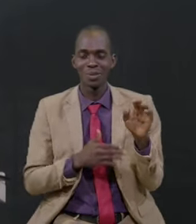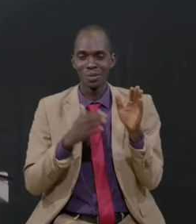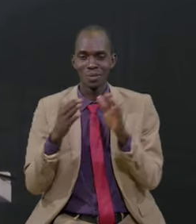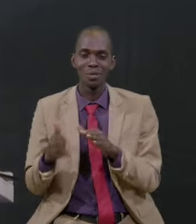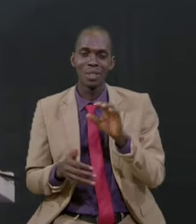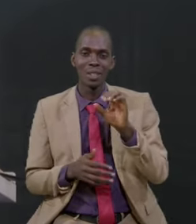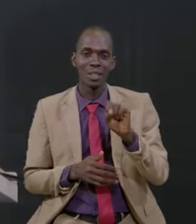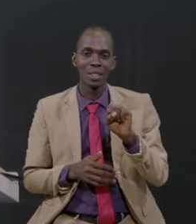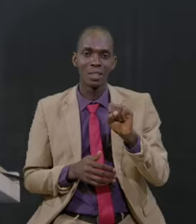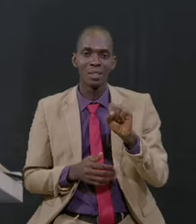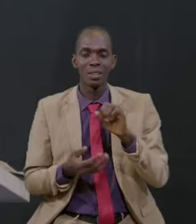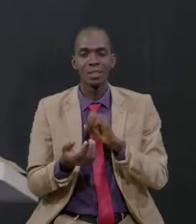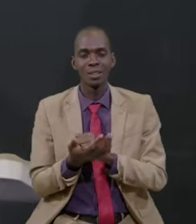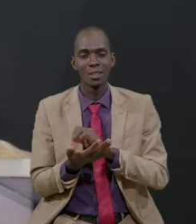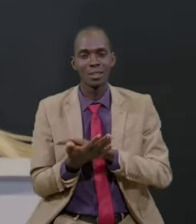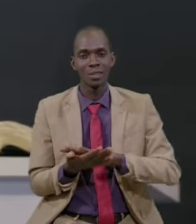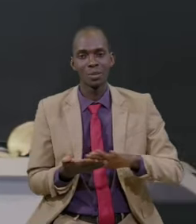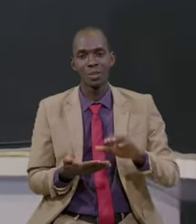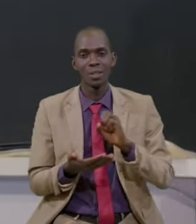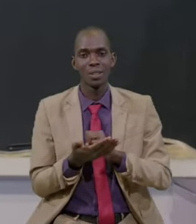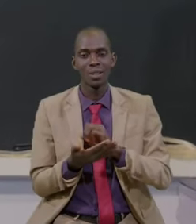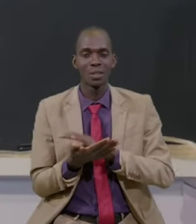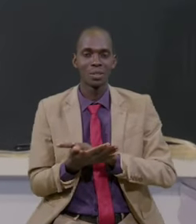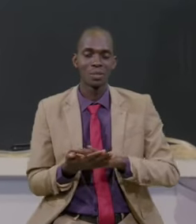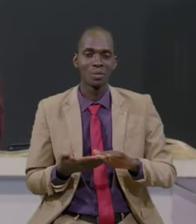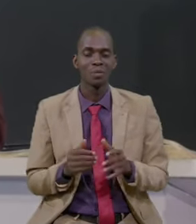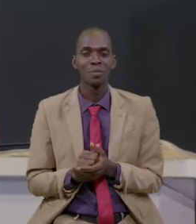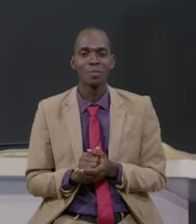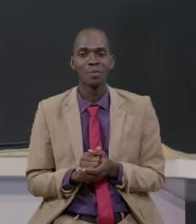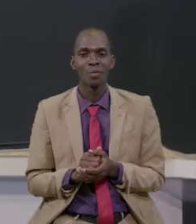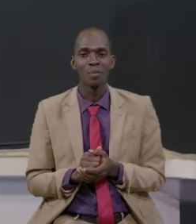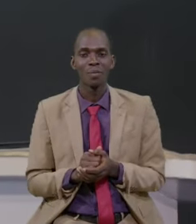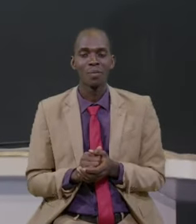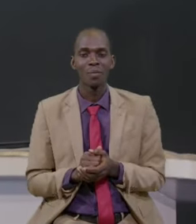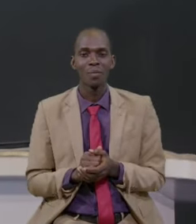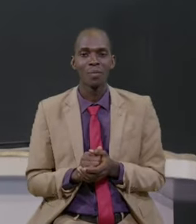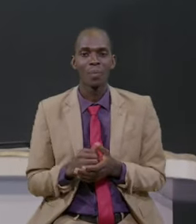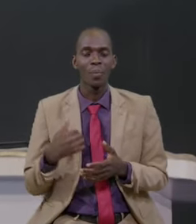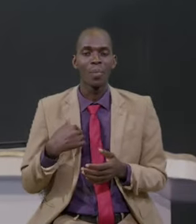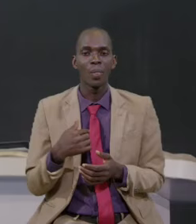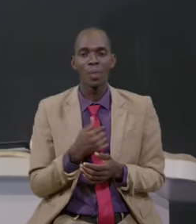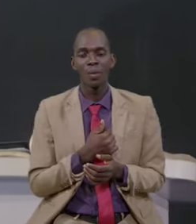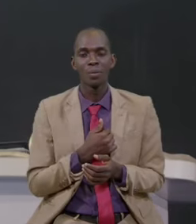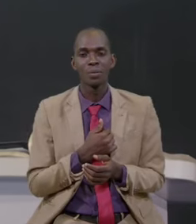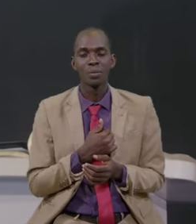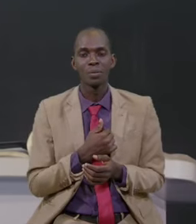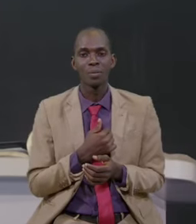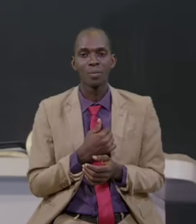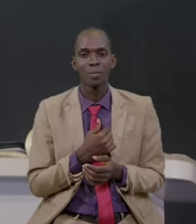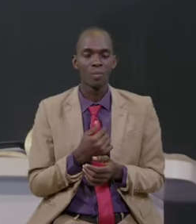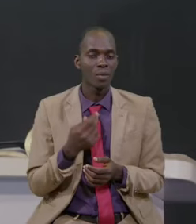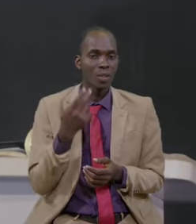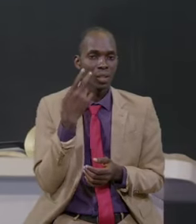vie. Est-ce sanctifié? Sanctifié. Nous devons aider l'Église pour que l'Église